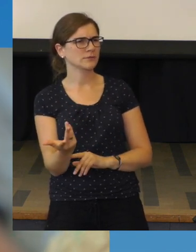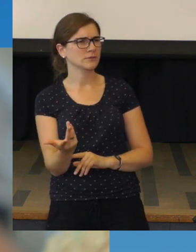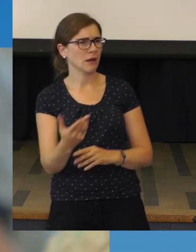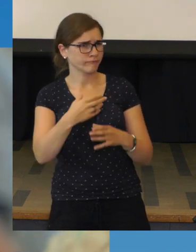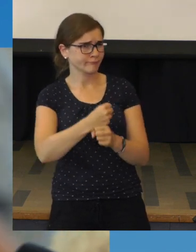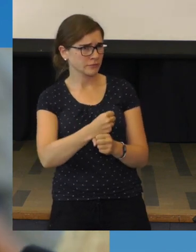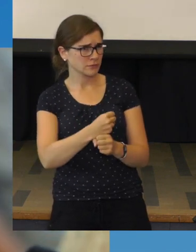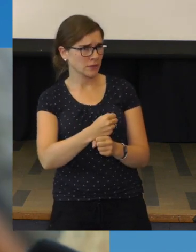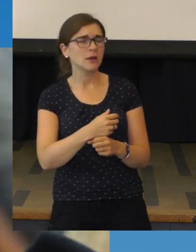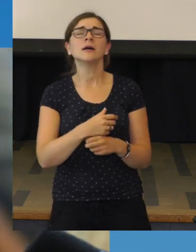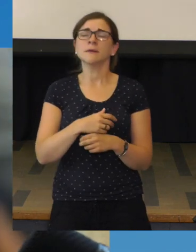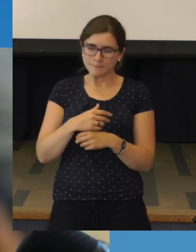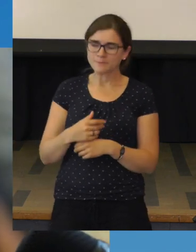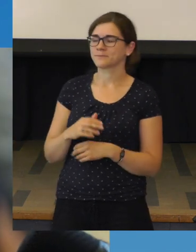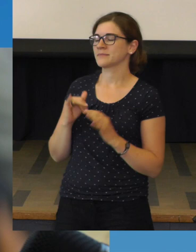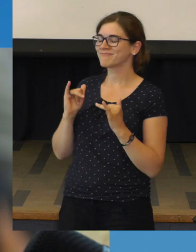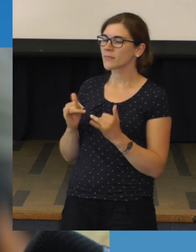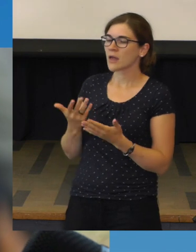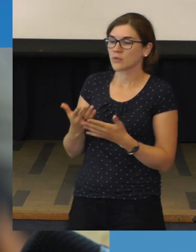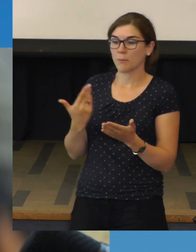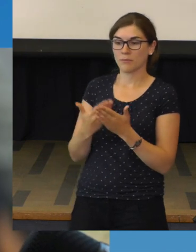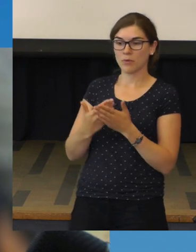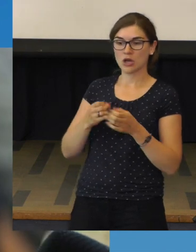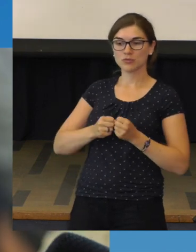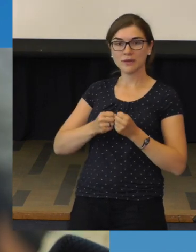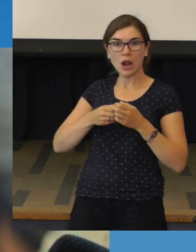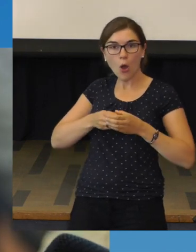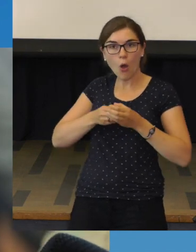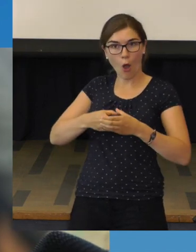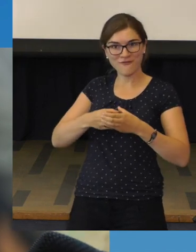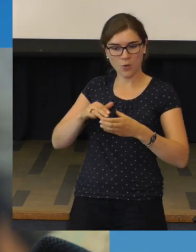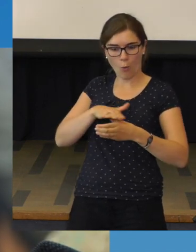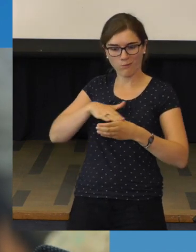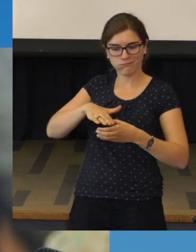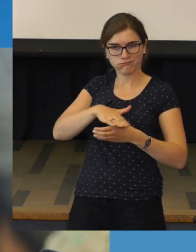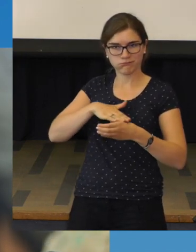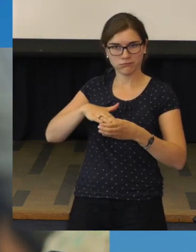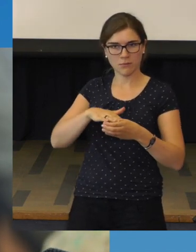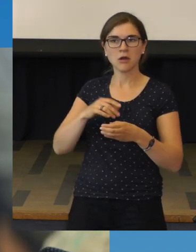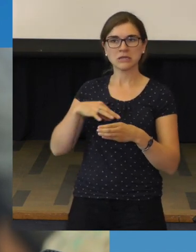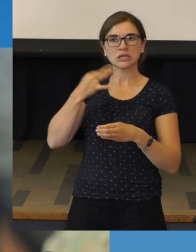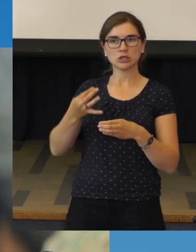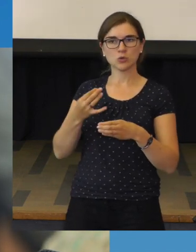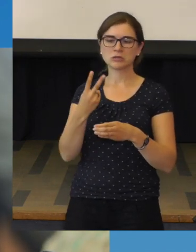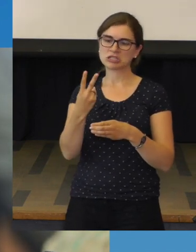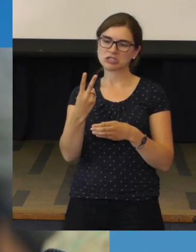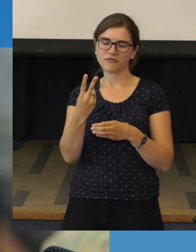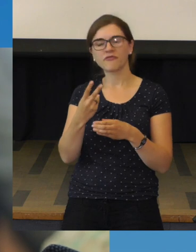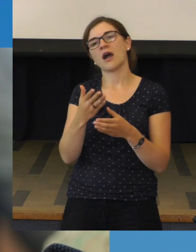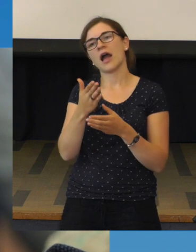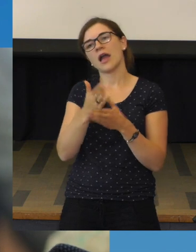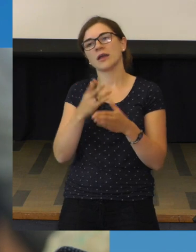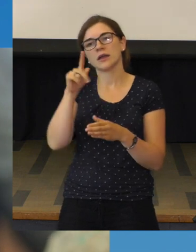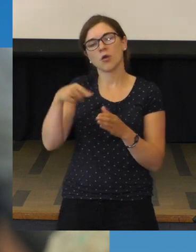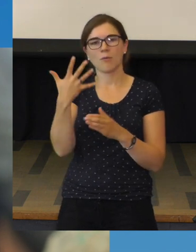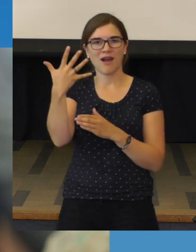Aortenklappenstenose. Ja. Man sagt grundsätzlich, wenn die Öffnungsfläche der Aortenklappe, die normalerweise, wenn sie gesund ist, so bei 2,5